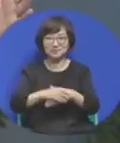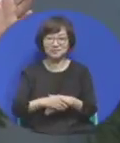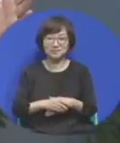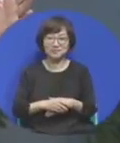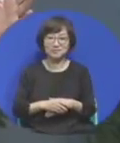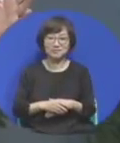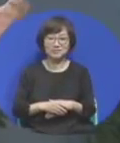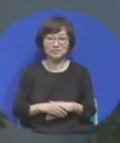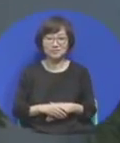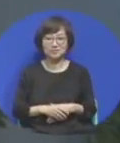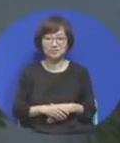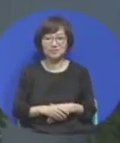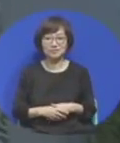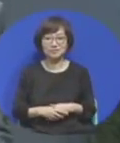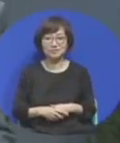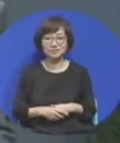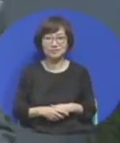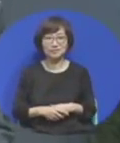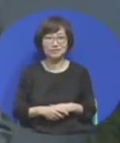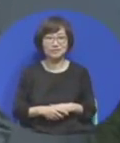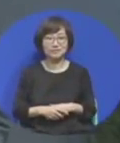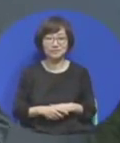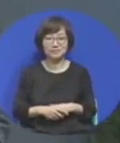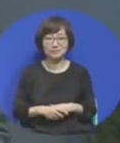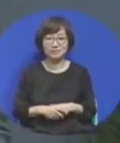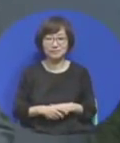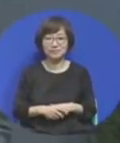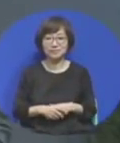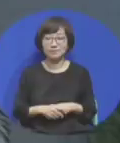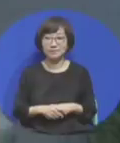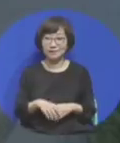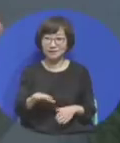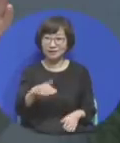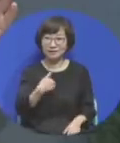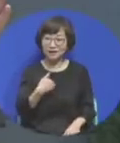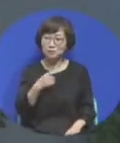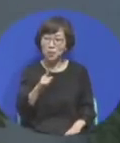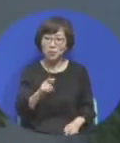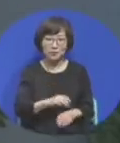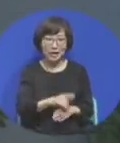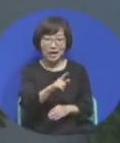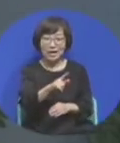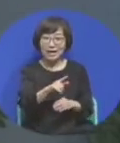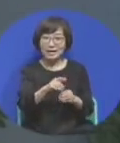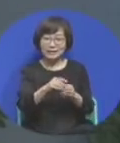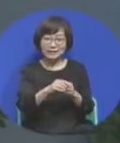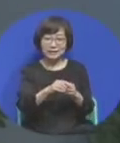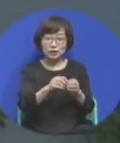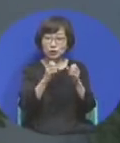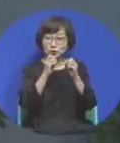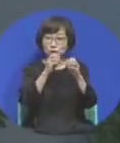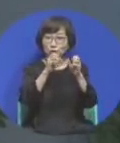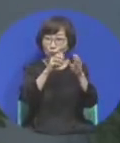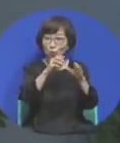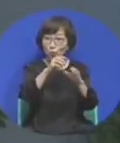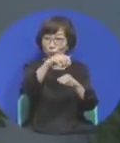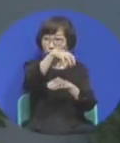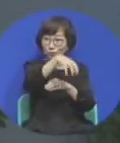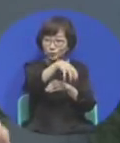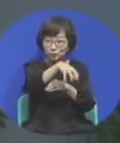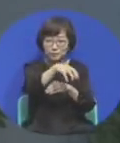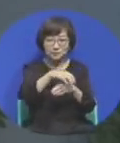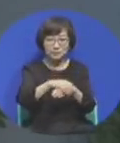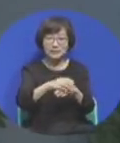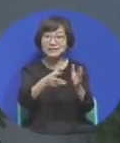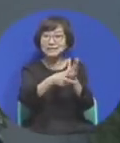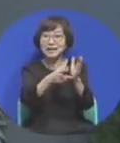예배 메시지라든지 그걸요. 저 자료국에 본부 사 가지고 계속 듣는 사람도 있습니다. There are some people who purchase